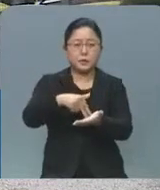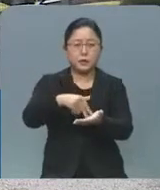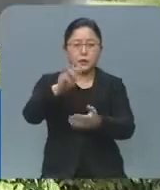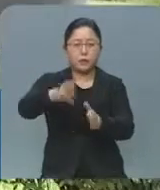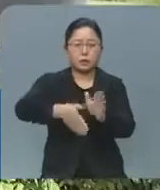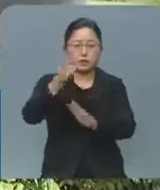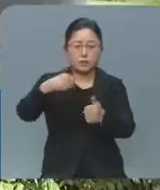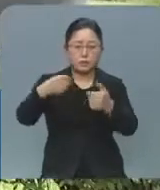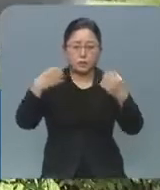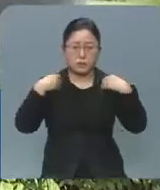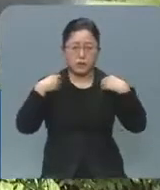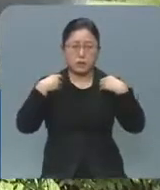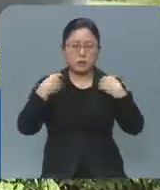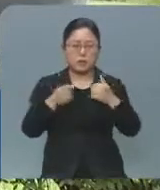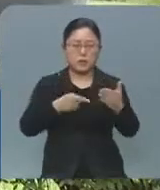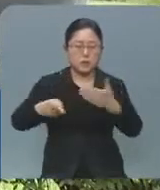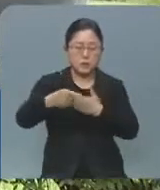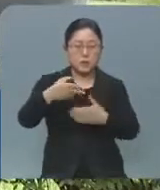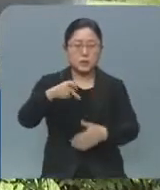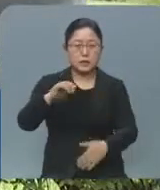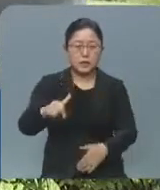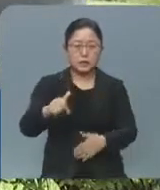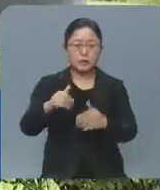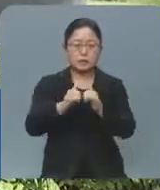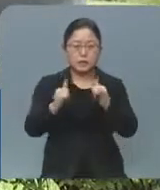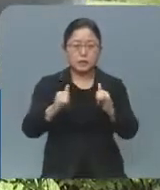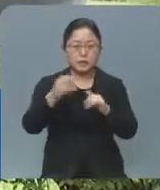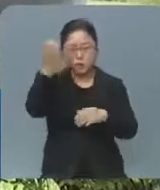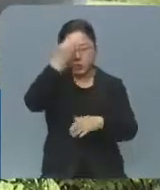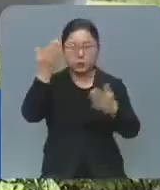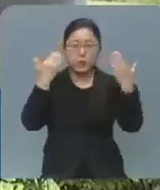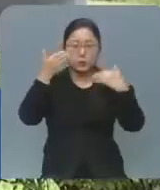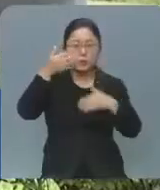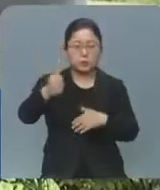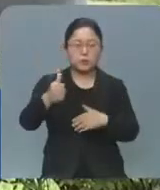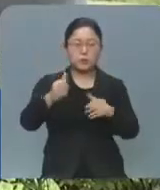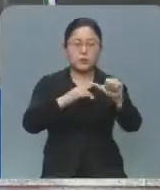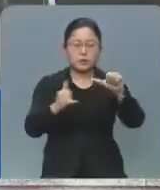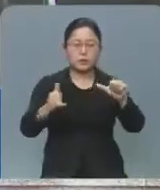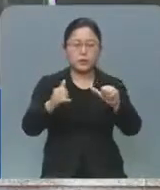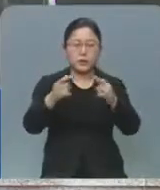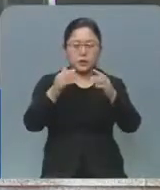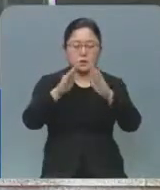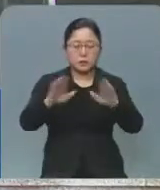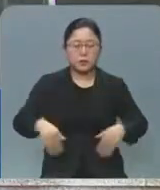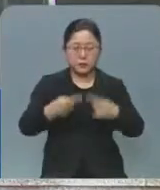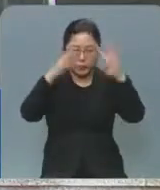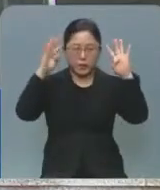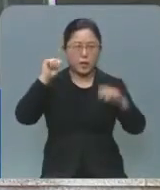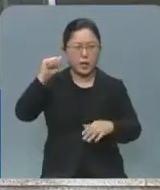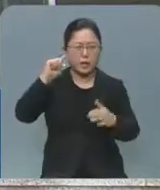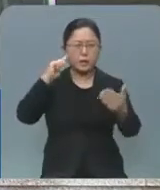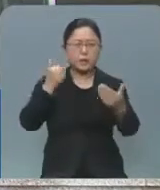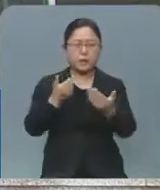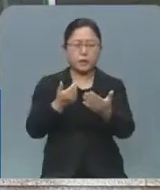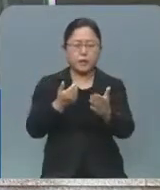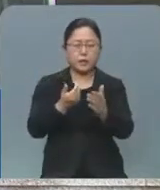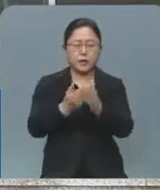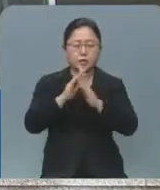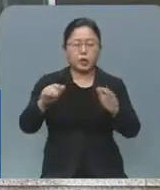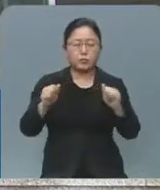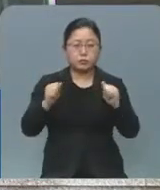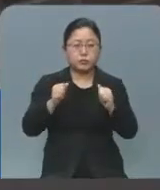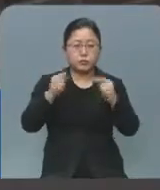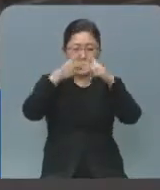광주시교육청 진학 담당 장학관 원과 방 2 지역 고등학교 교장 대표 등 5명은 전 함대를 항의 방문해 전북대 가 의학